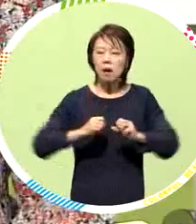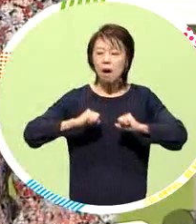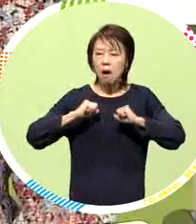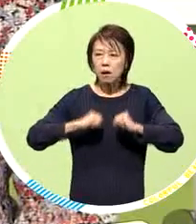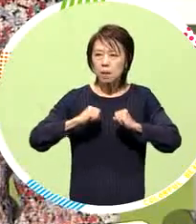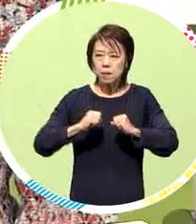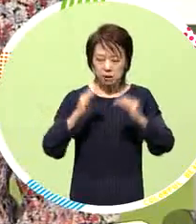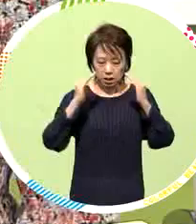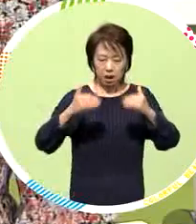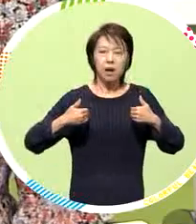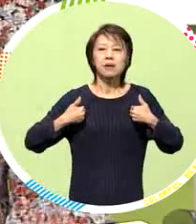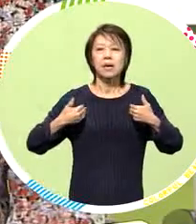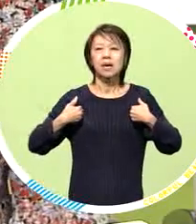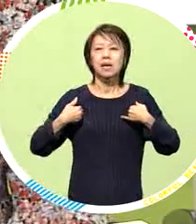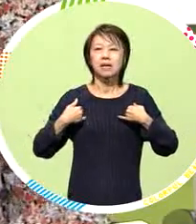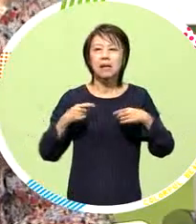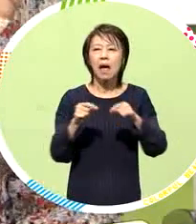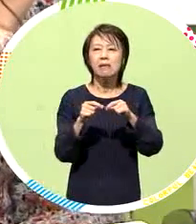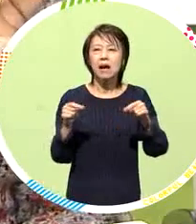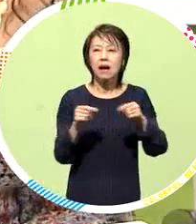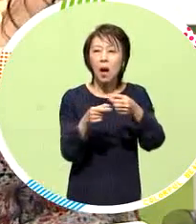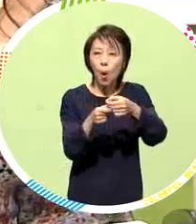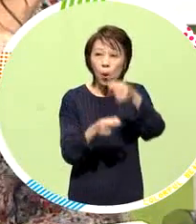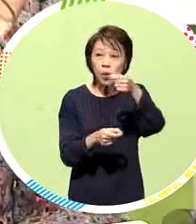そう長くもうそっ